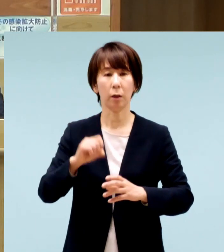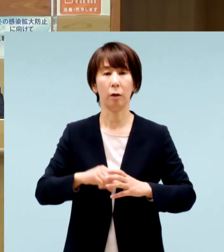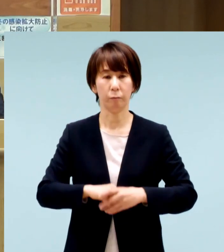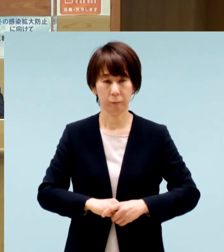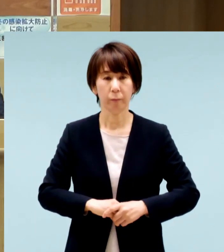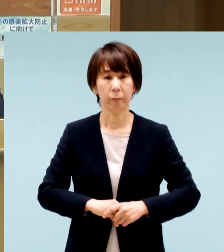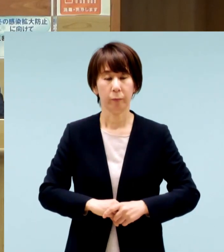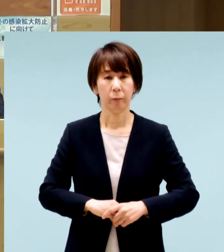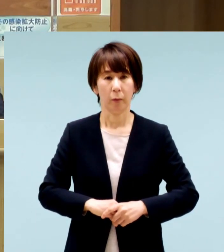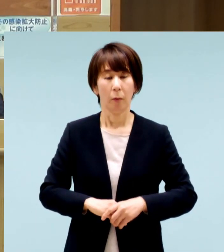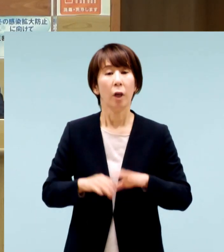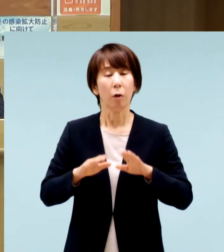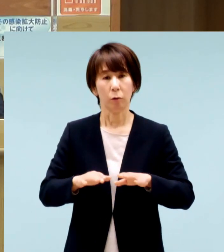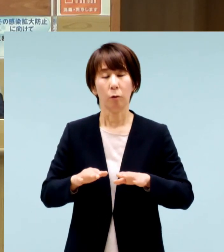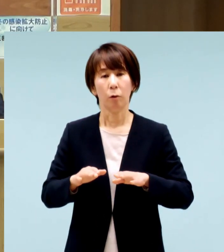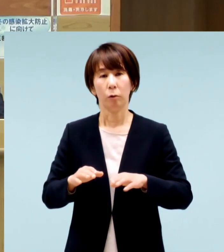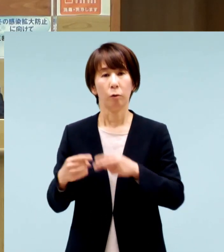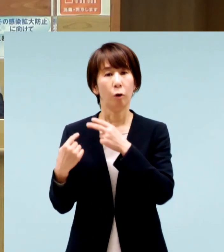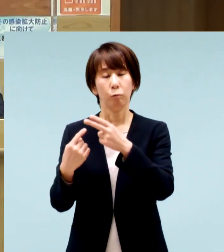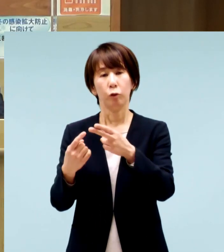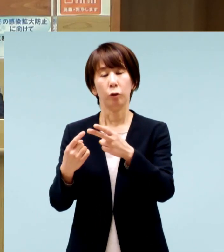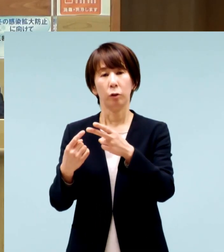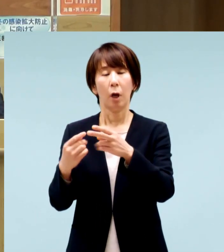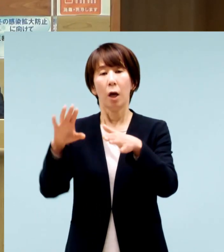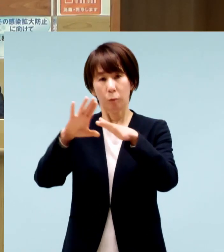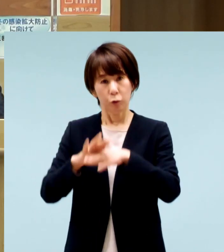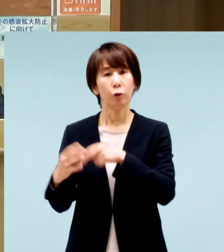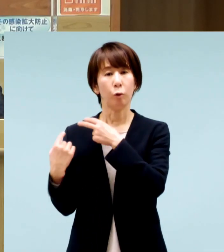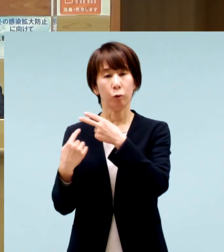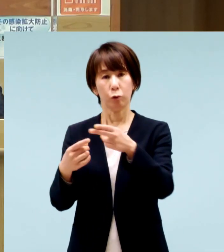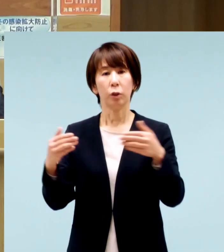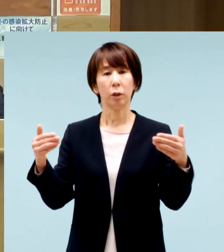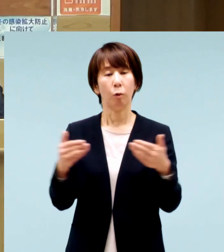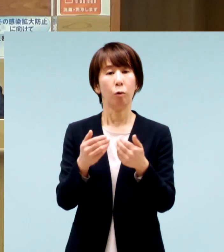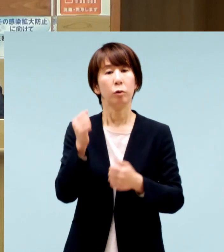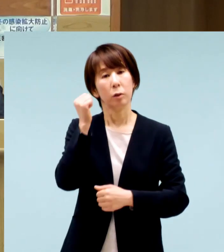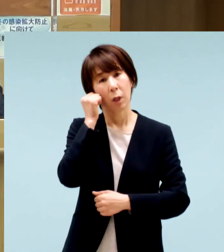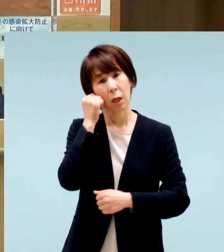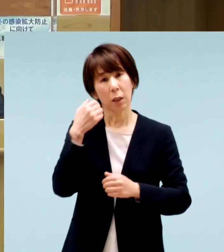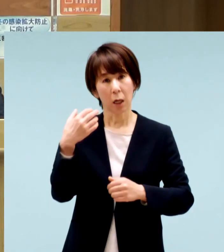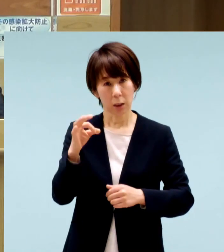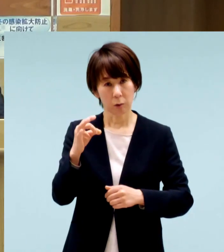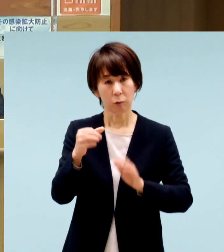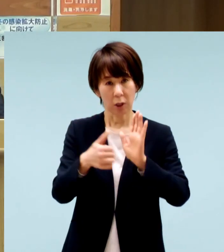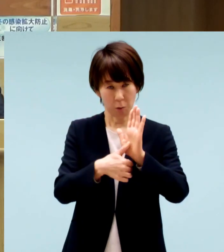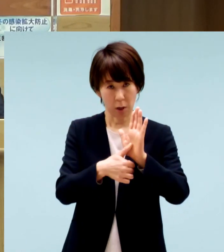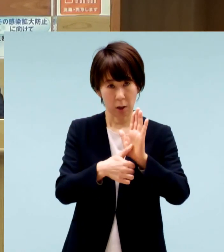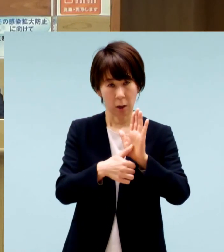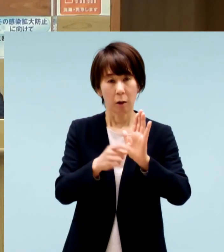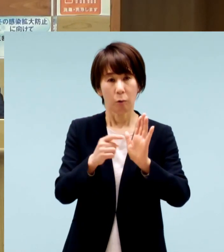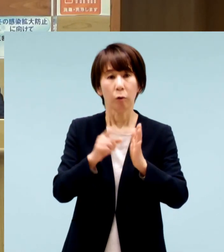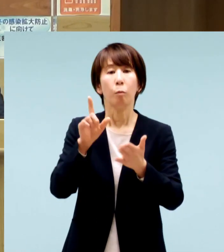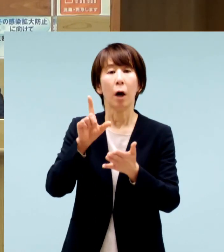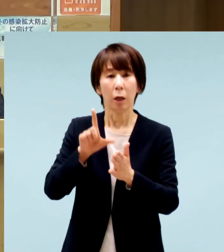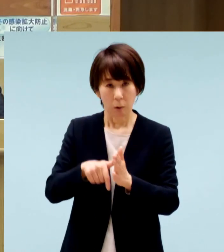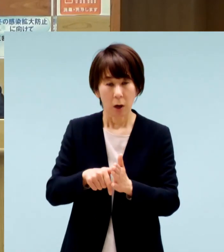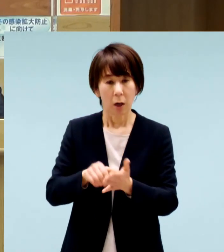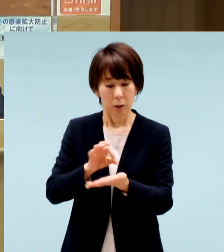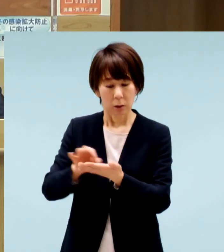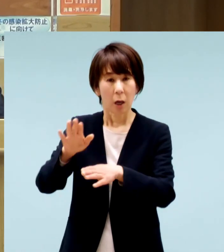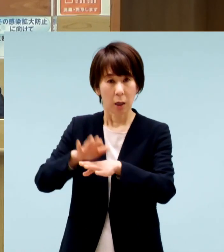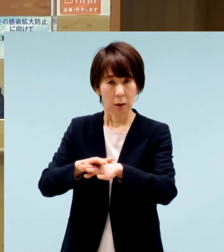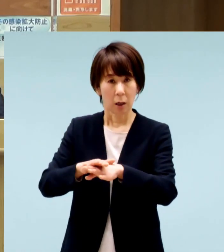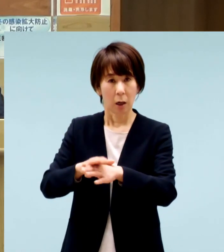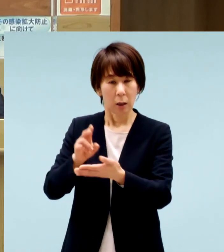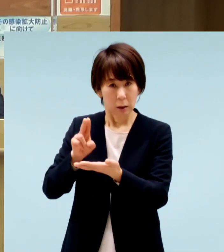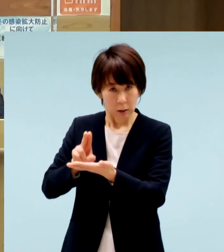今の文書通信交通滞在費っていう名目であれば、まあ、そういう使う使途っていう方向性が定まってるわけですから、